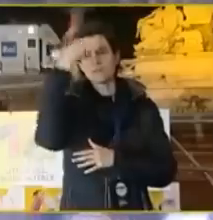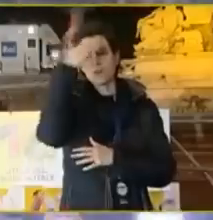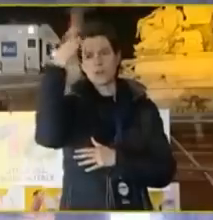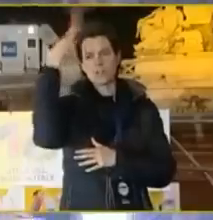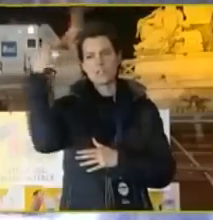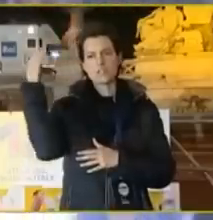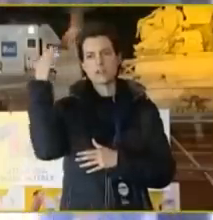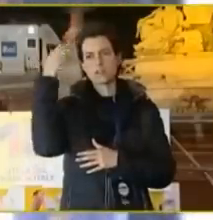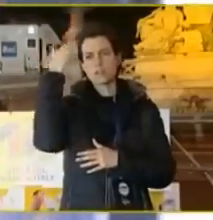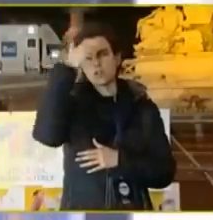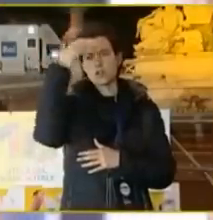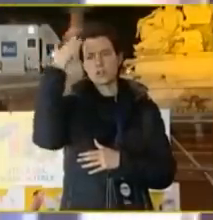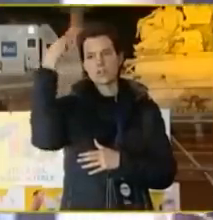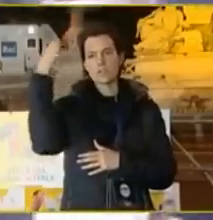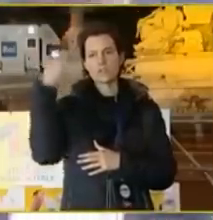Io